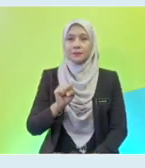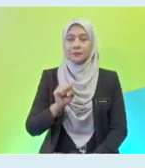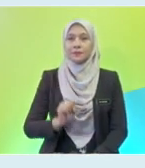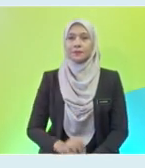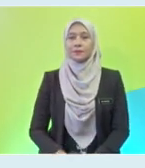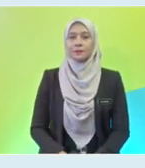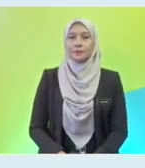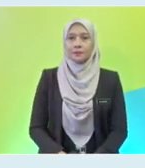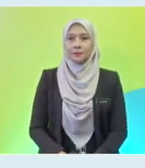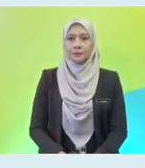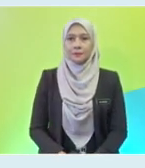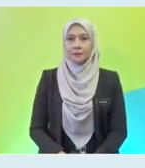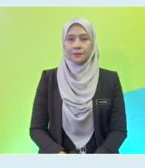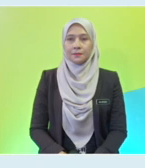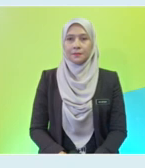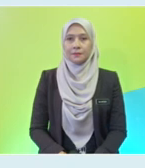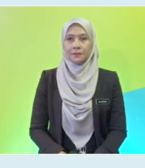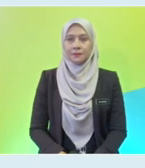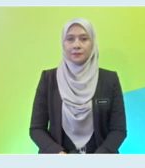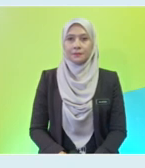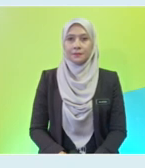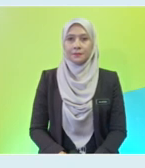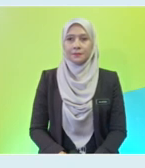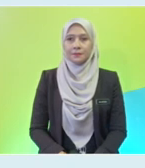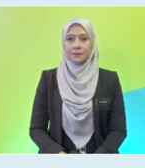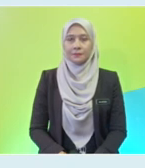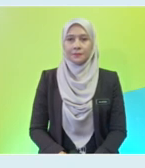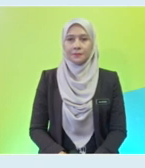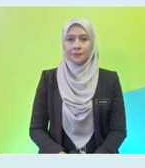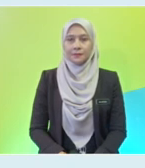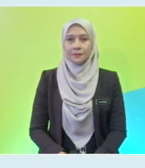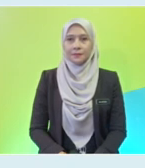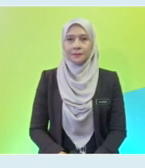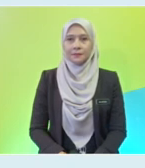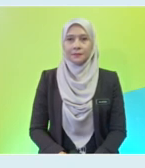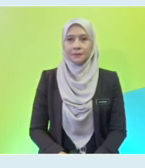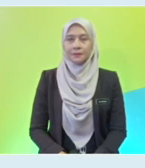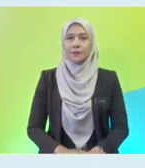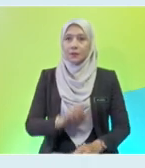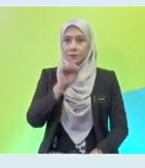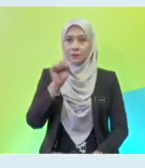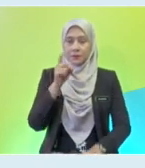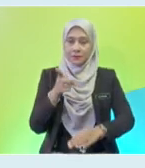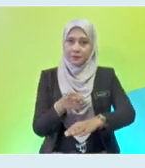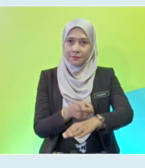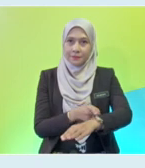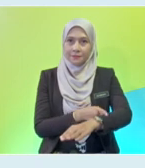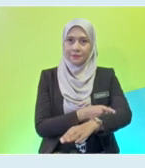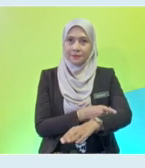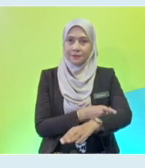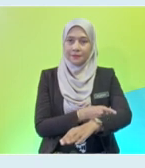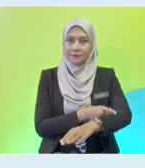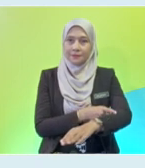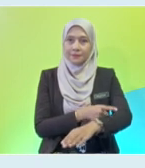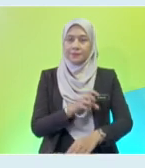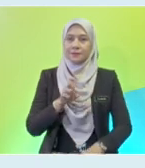ya apabila ditambah dengan amonia murid-murid akan mendapat pemerhatian mendakan putih yang